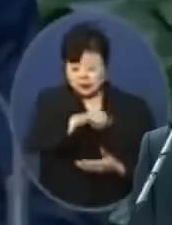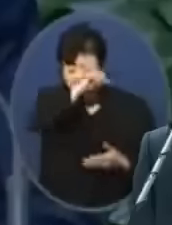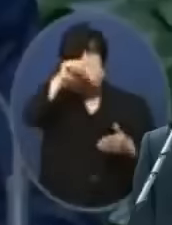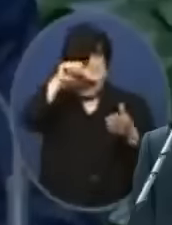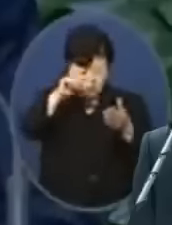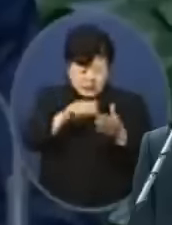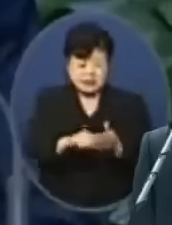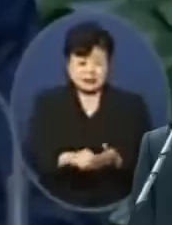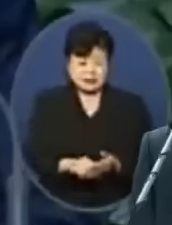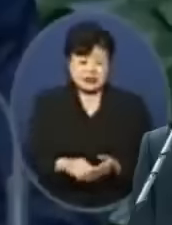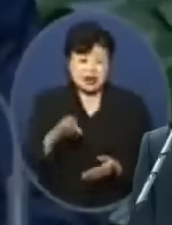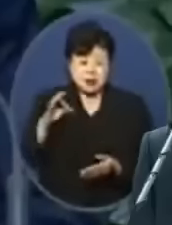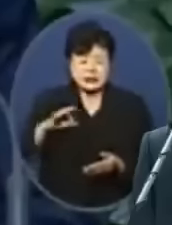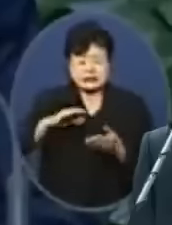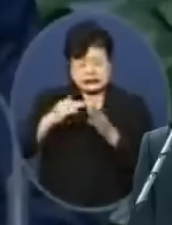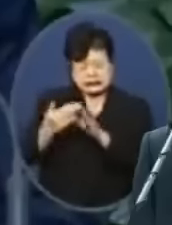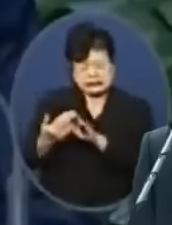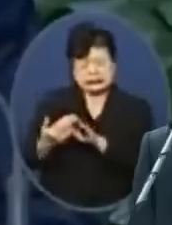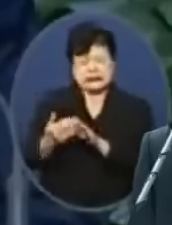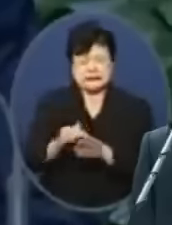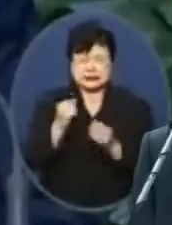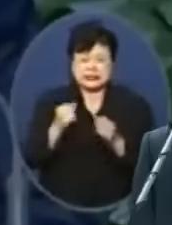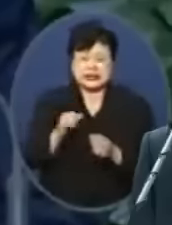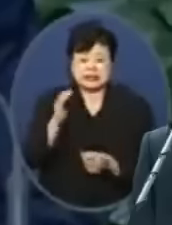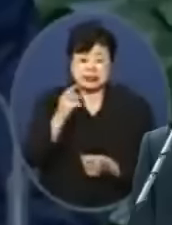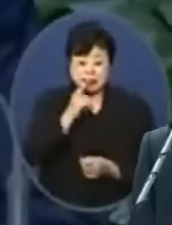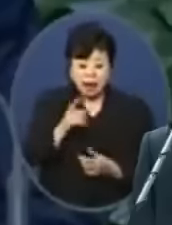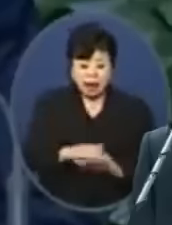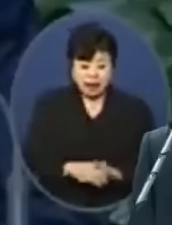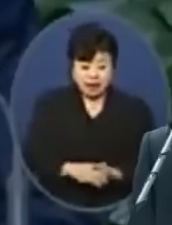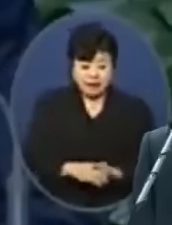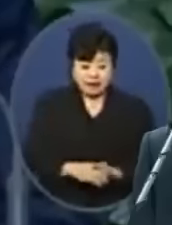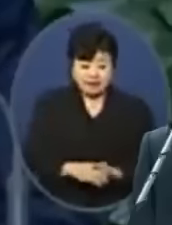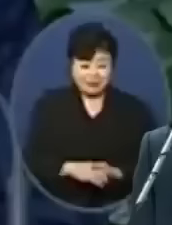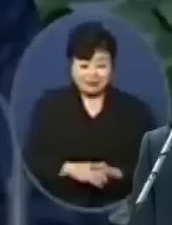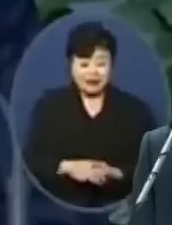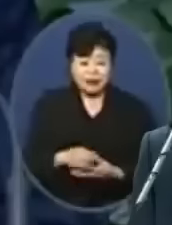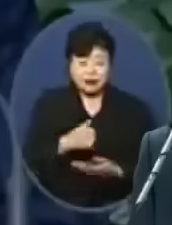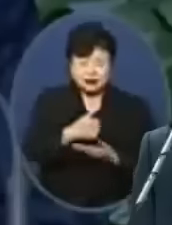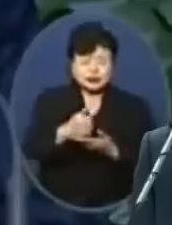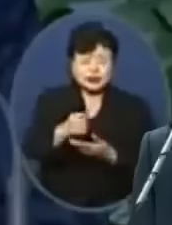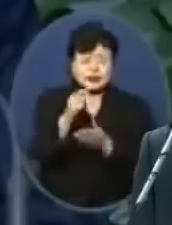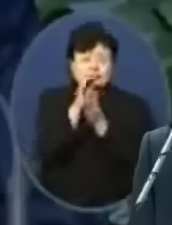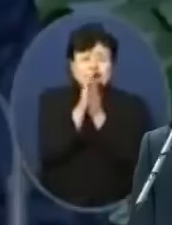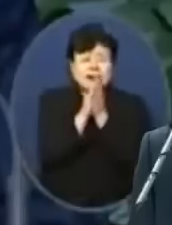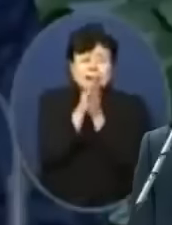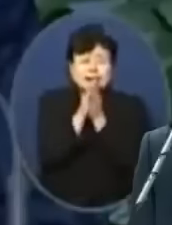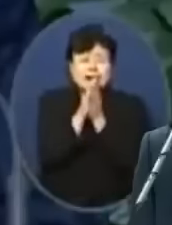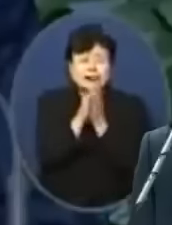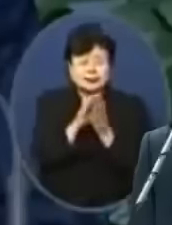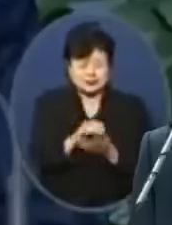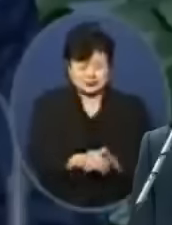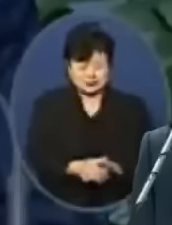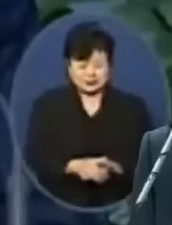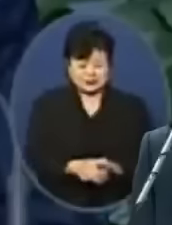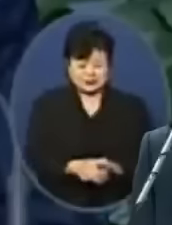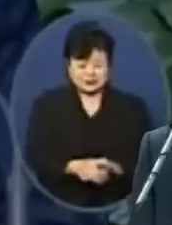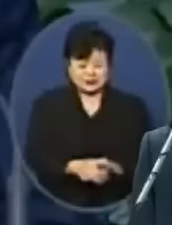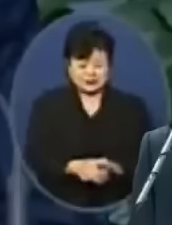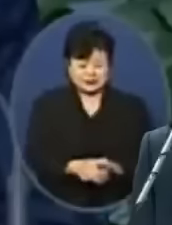한평생 화장실보다 못한 이곳에서 살아야 된다. 아유, 주님 한 번만 기회를 줄 수 없습니까? 못